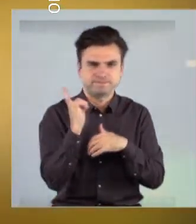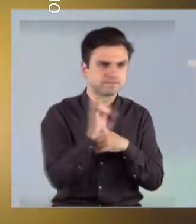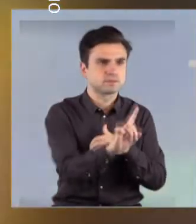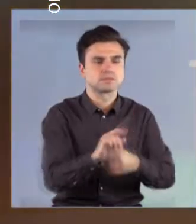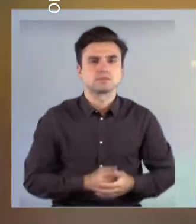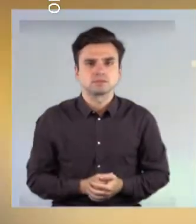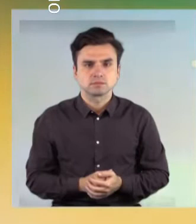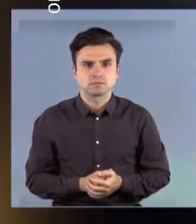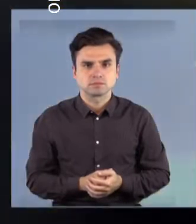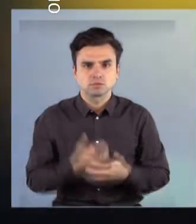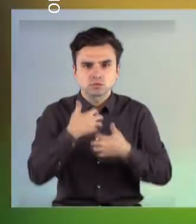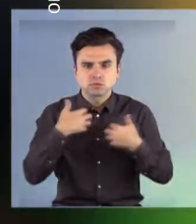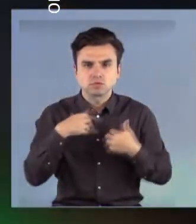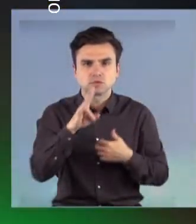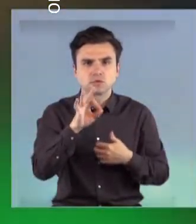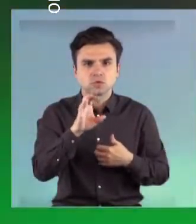типа міні